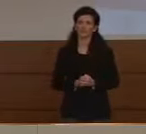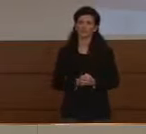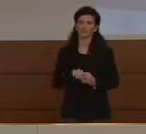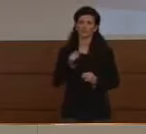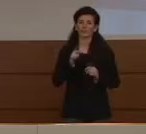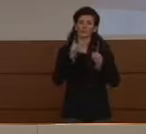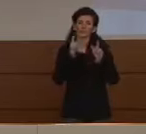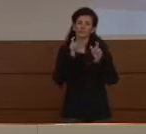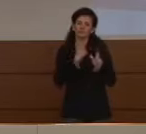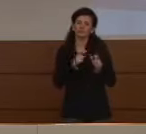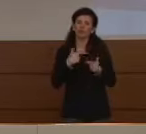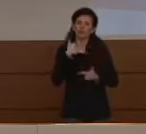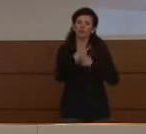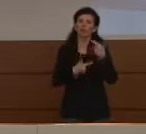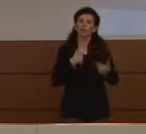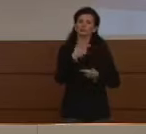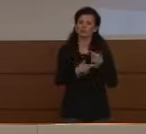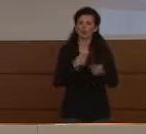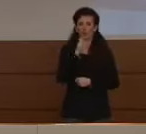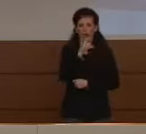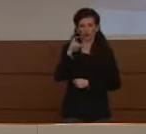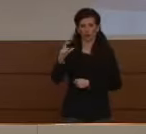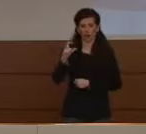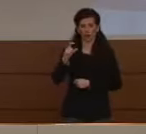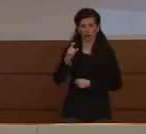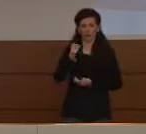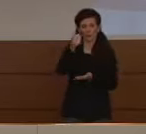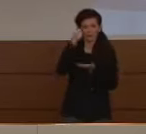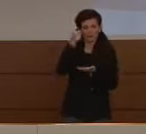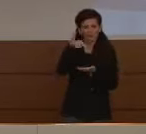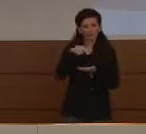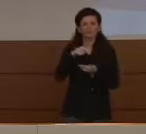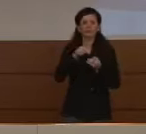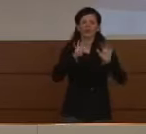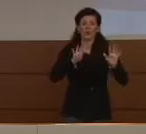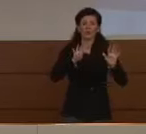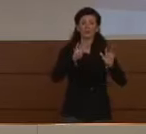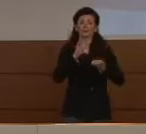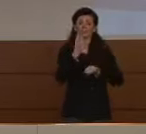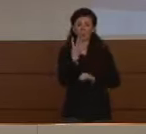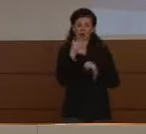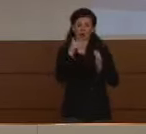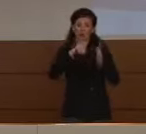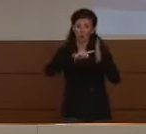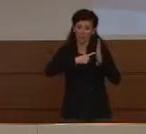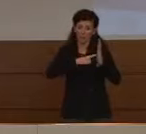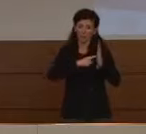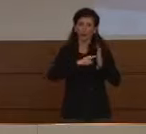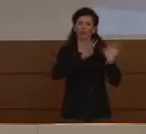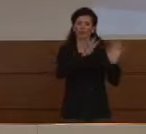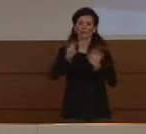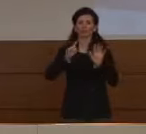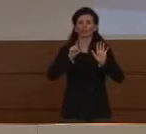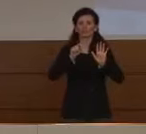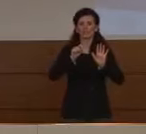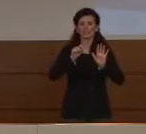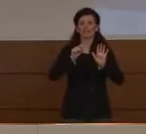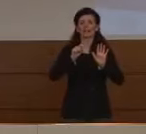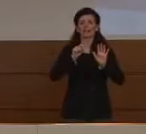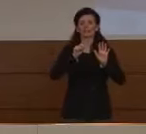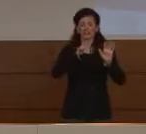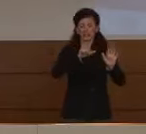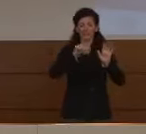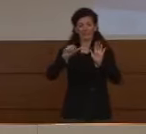donazioni abbiamo raggiunto la cifra di 94 milioni 976mila euro finora